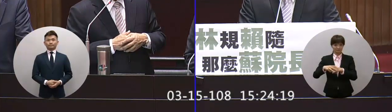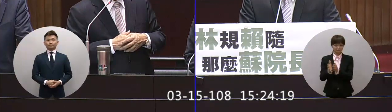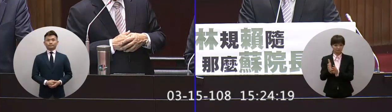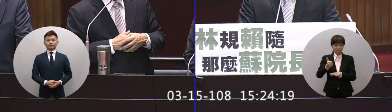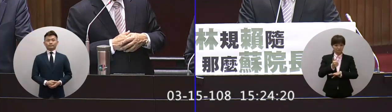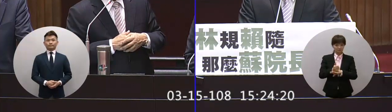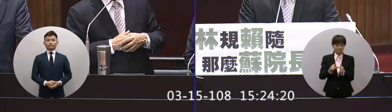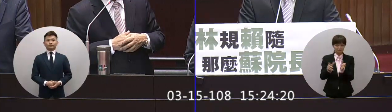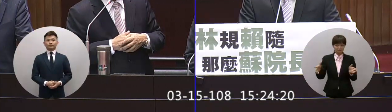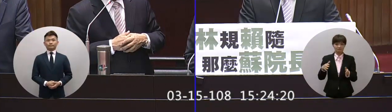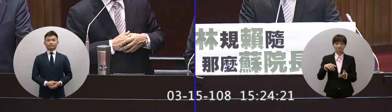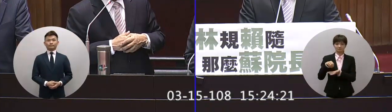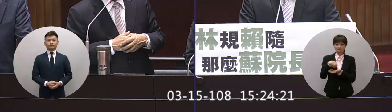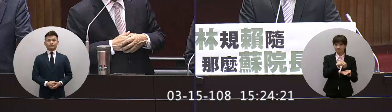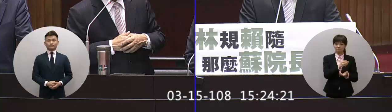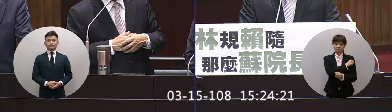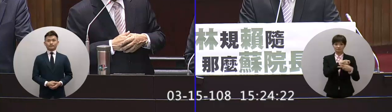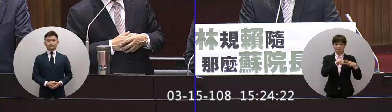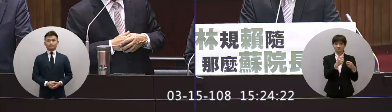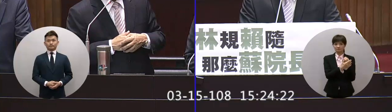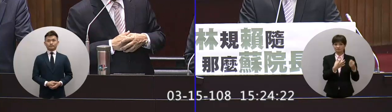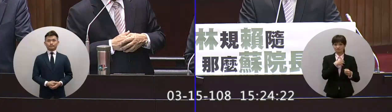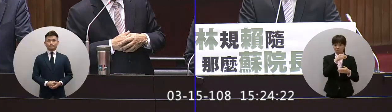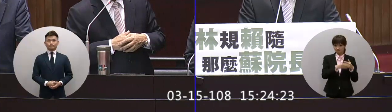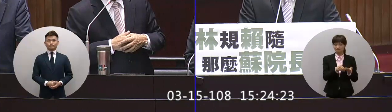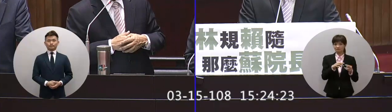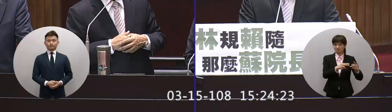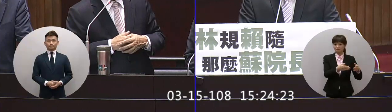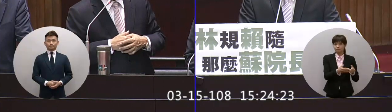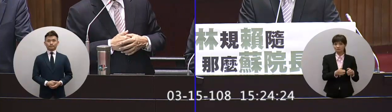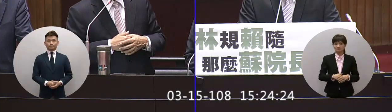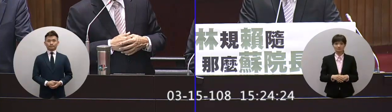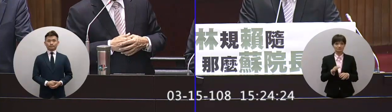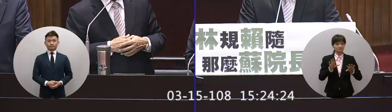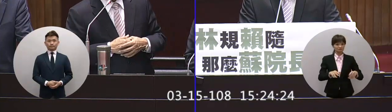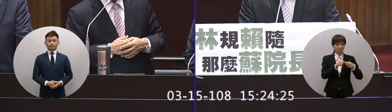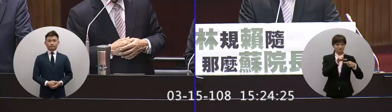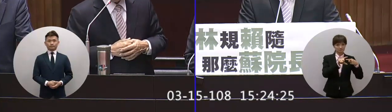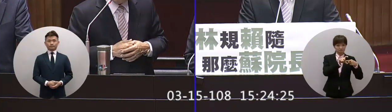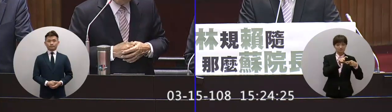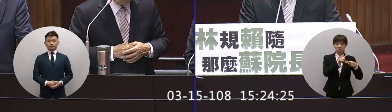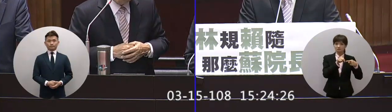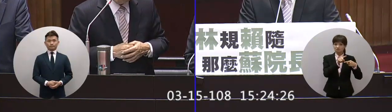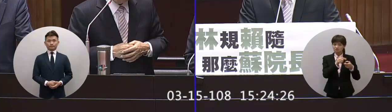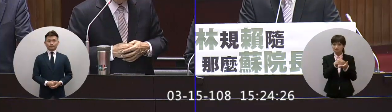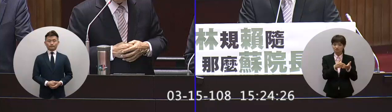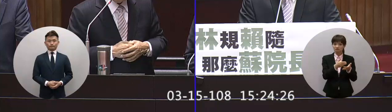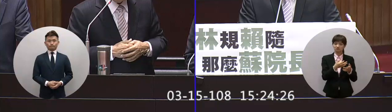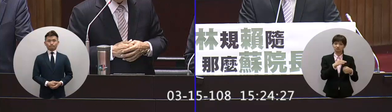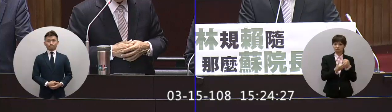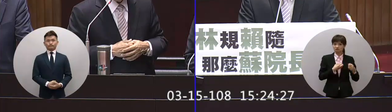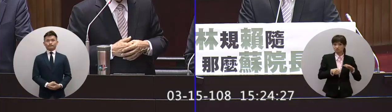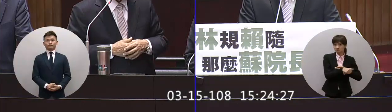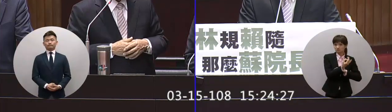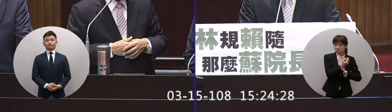工保险条例的修正。其实敏感的有三个部分，第一个就是平均投保薪资怎么算，60个月到180个月；